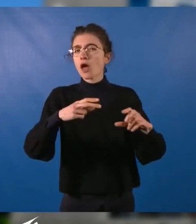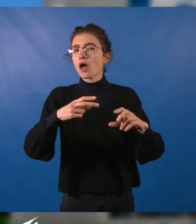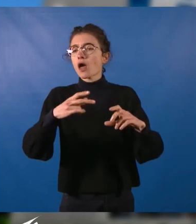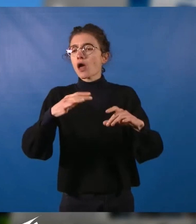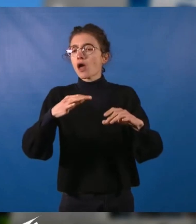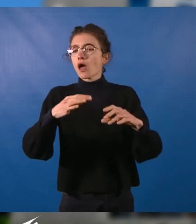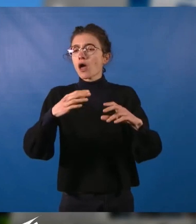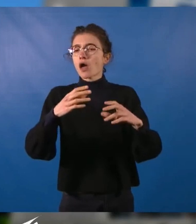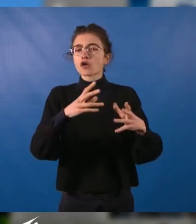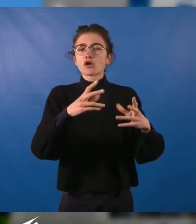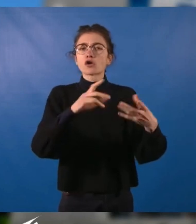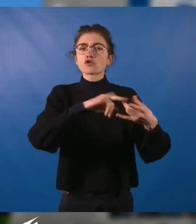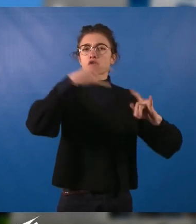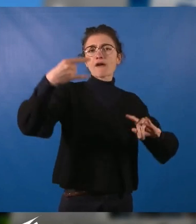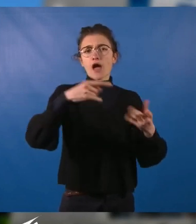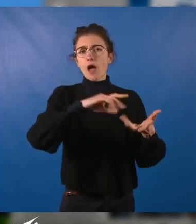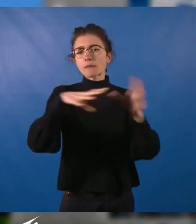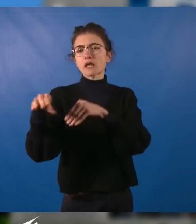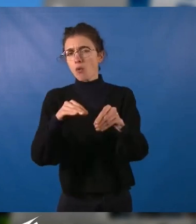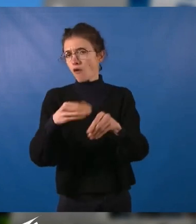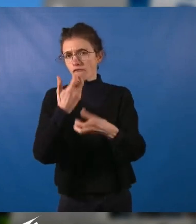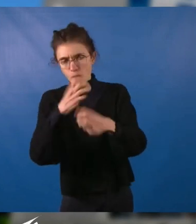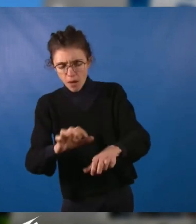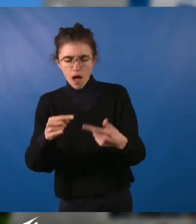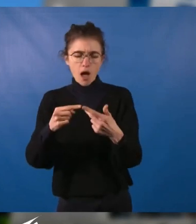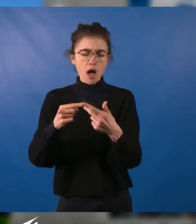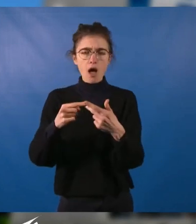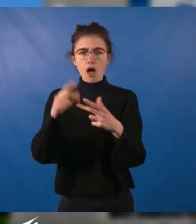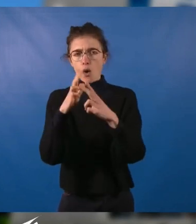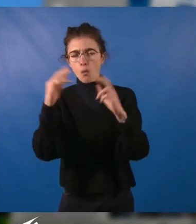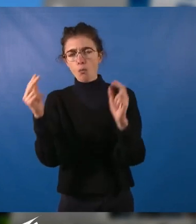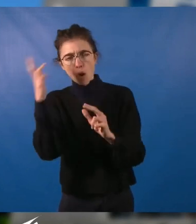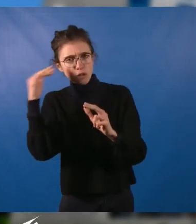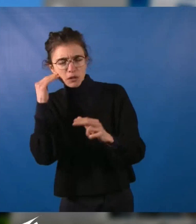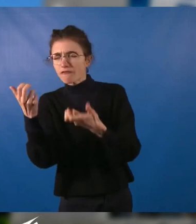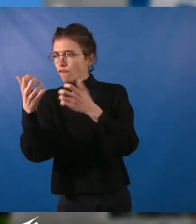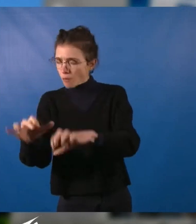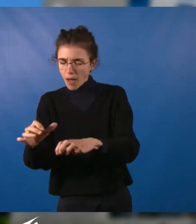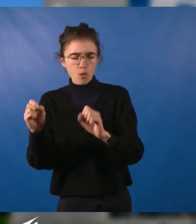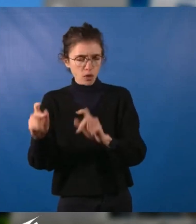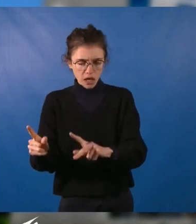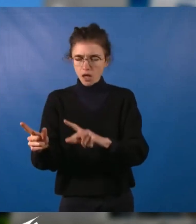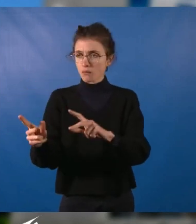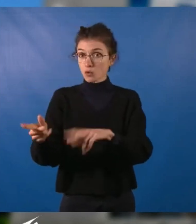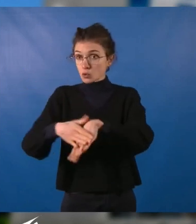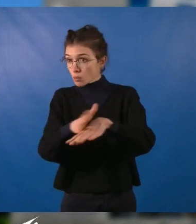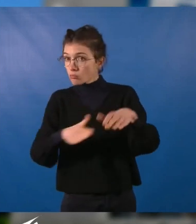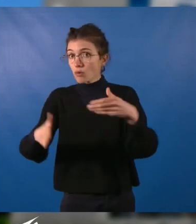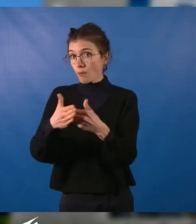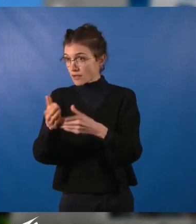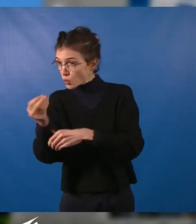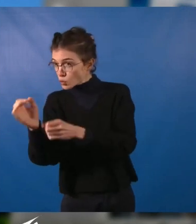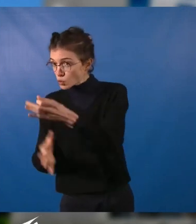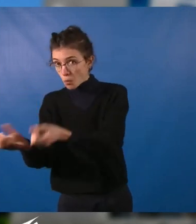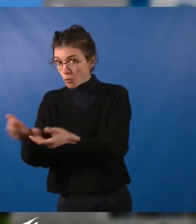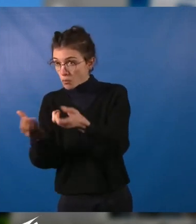d'aménagement de la place du commerce comme nous l'avons proposé, pas de l'aménagement du pont Anne-de-Bretagne. De propositions, je n'en ai entendu malheureusement